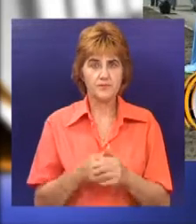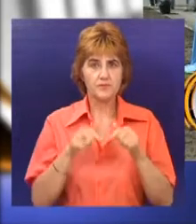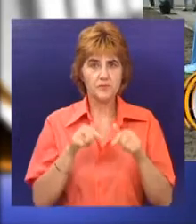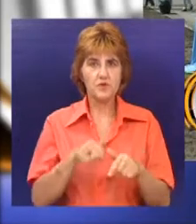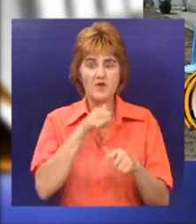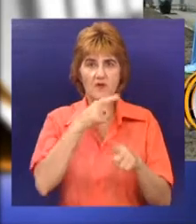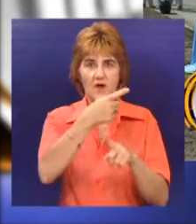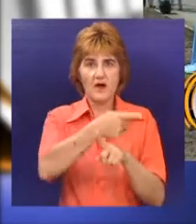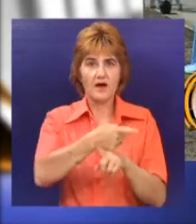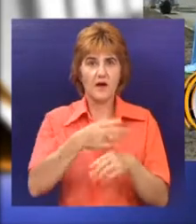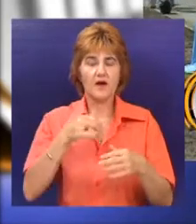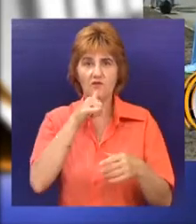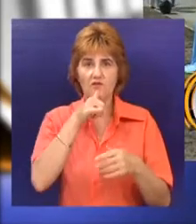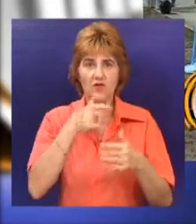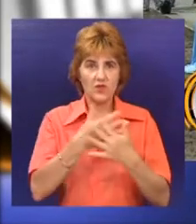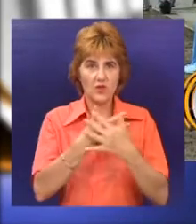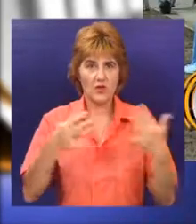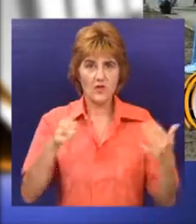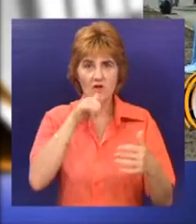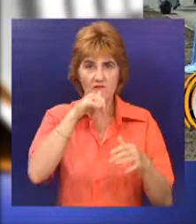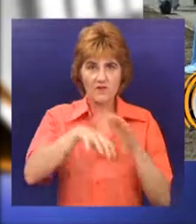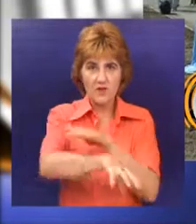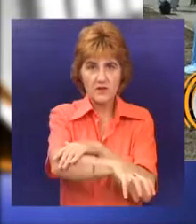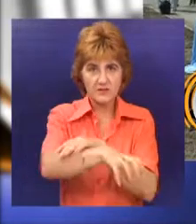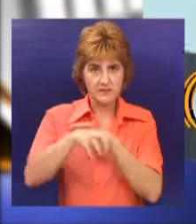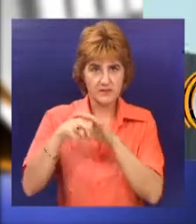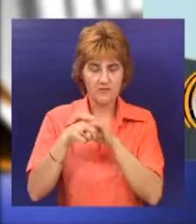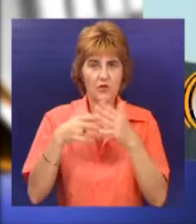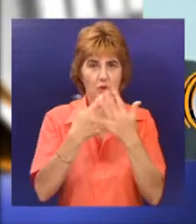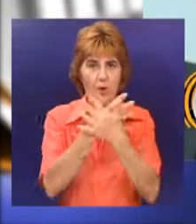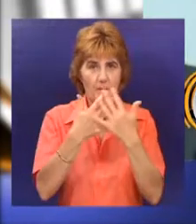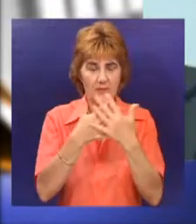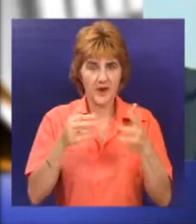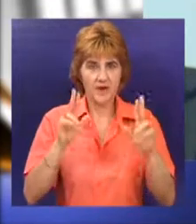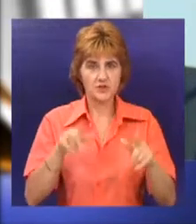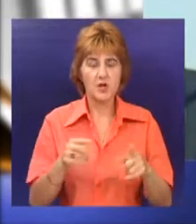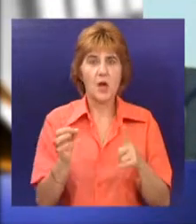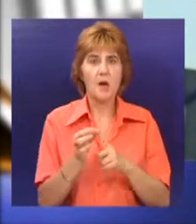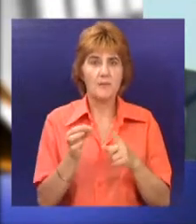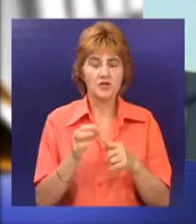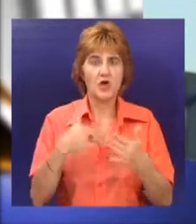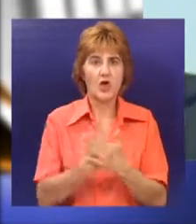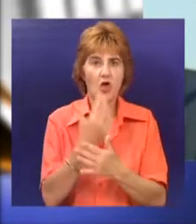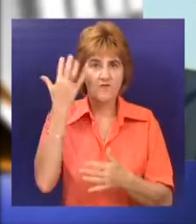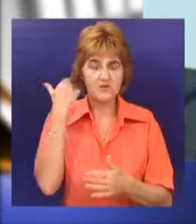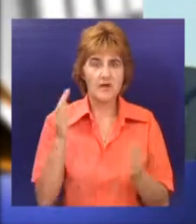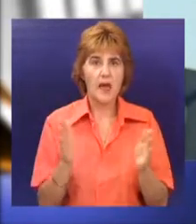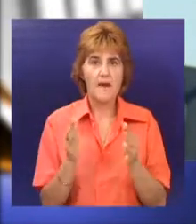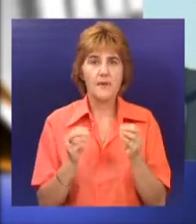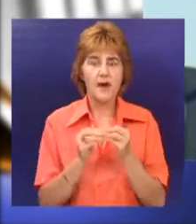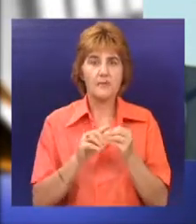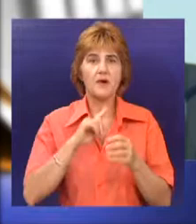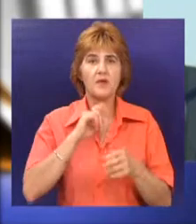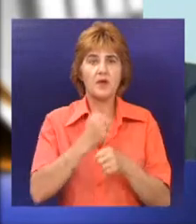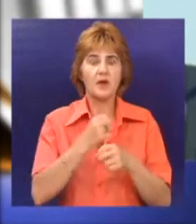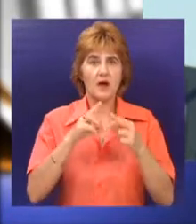Zapadni magistralni krak vodovoda povezuje fabriku vode na vodozahvatu 1 sa mrežom u mesnim zajednicama Peščara, Novo Selo, Mali Bajmok